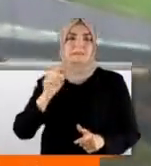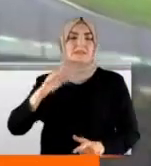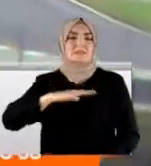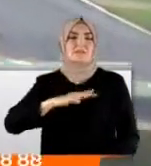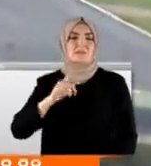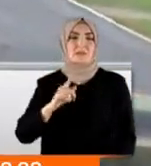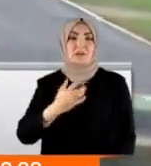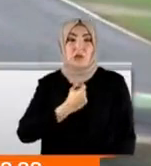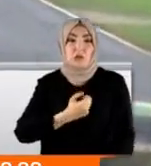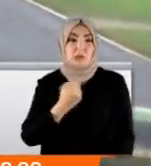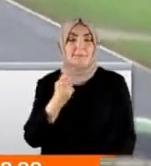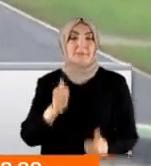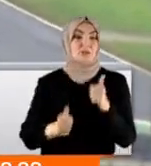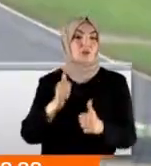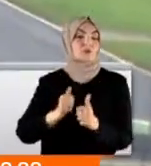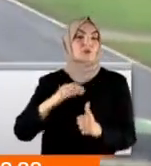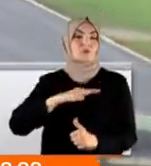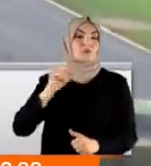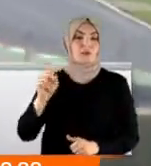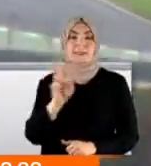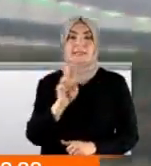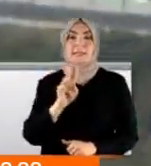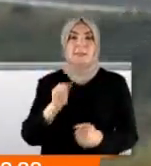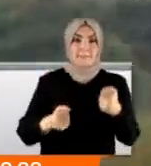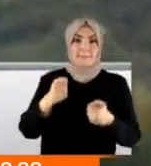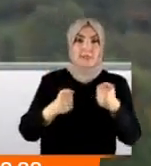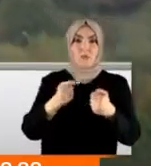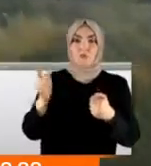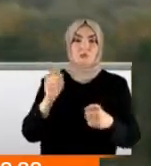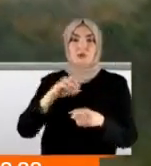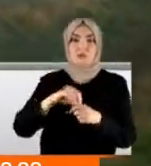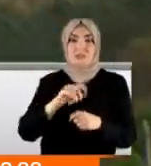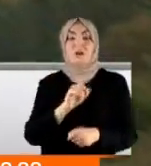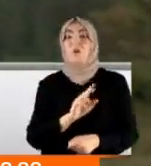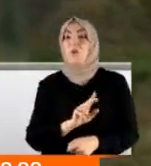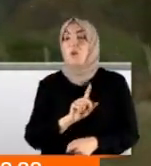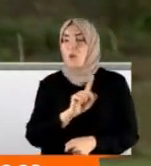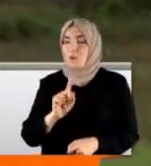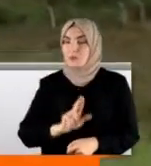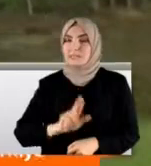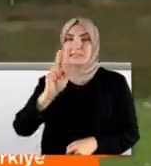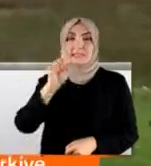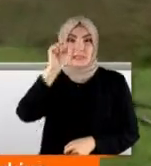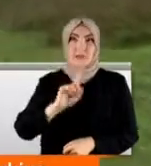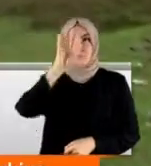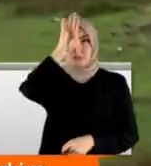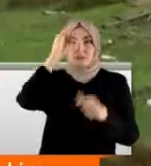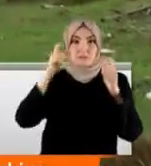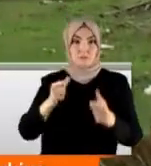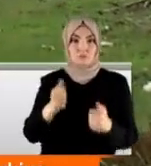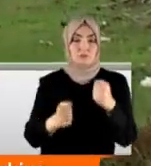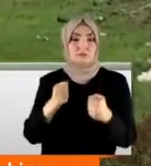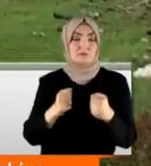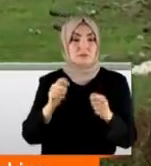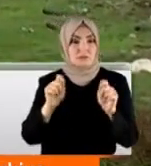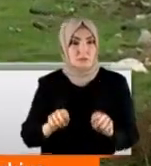çıkıyor. Burada yarışan 20 pilottan 17'si ilk kez İstanbul Park'ta yarışıyor ve İstanbul Park pilotları oldukça